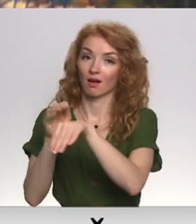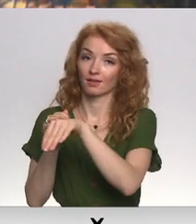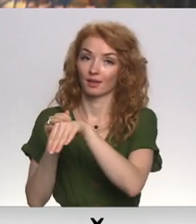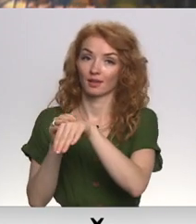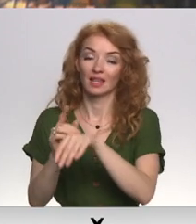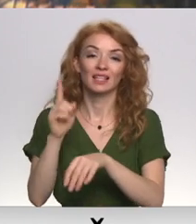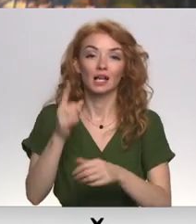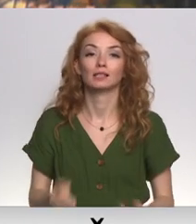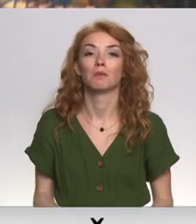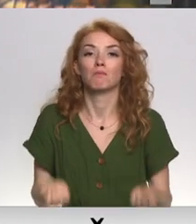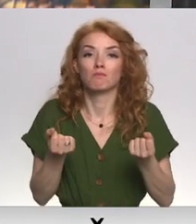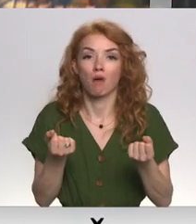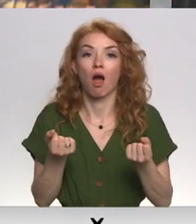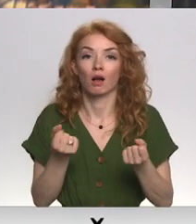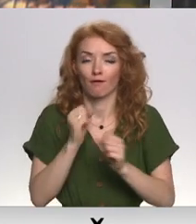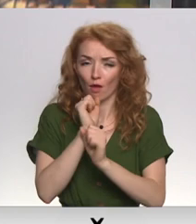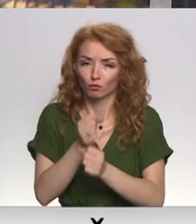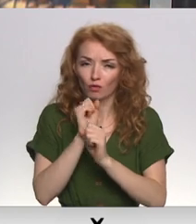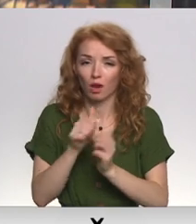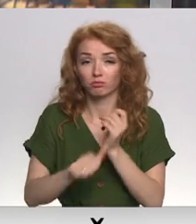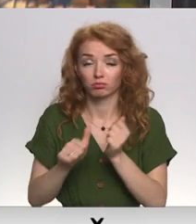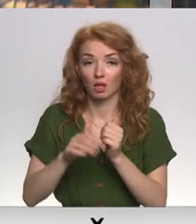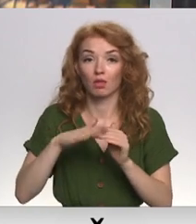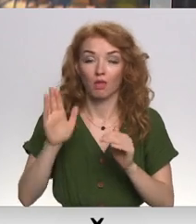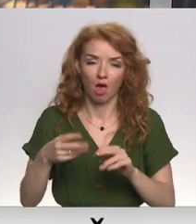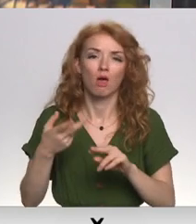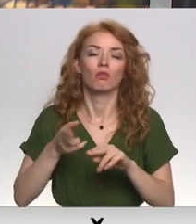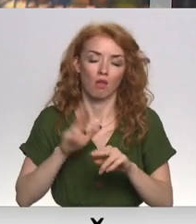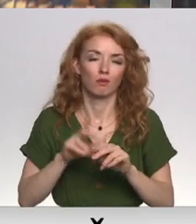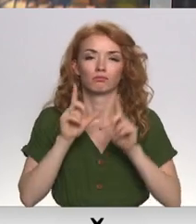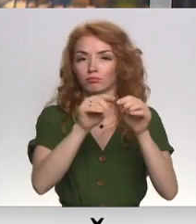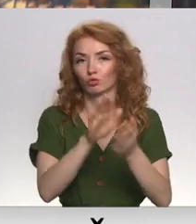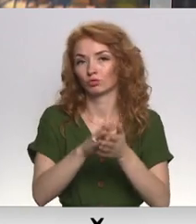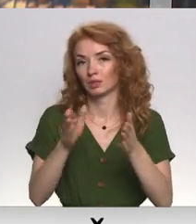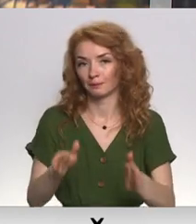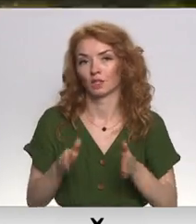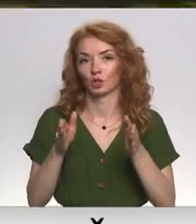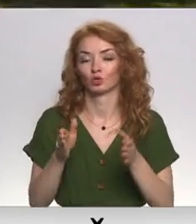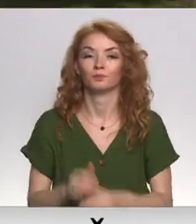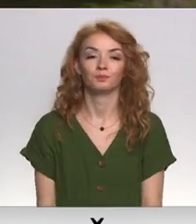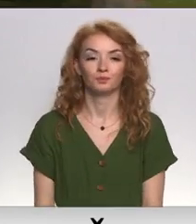tikai smagas atūdeņošanās gadījumā jādodas uz slimnīcu. Un turpināja Kīnce.